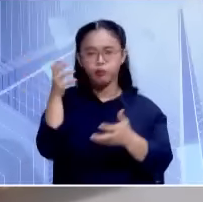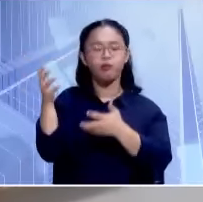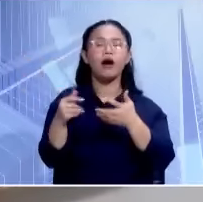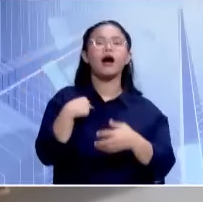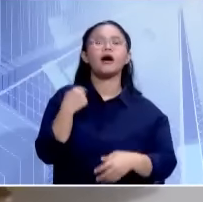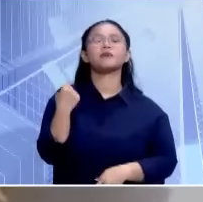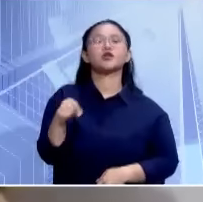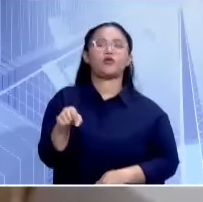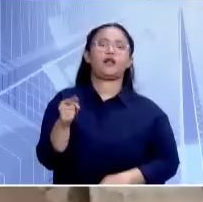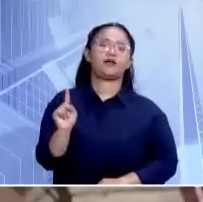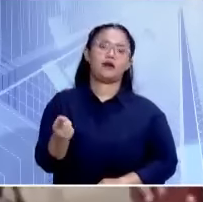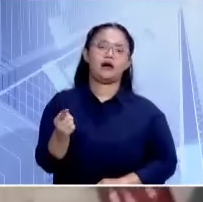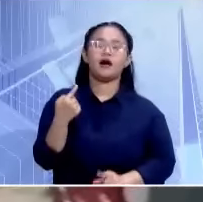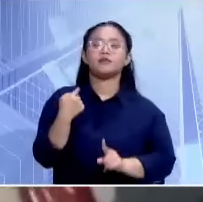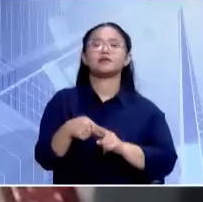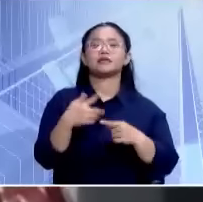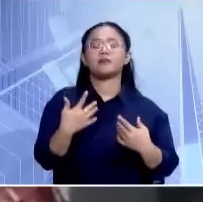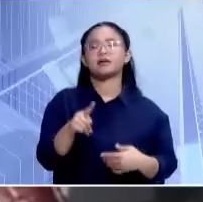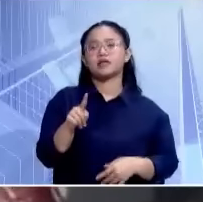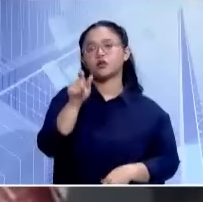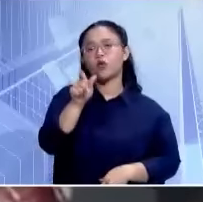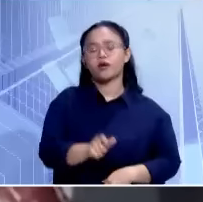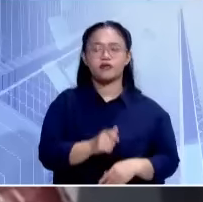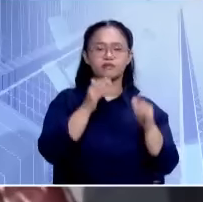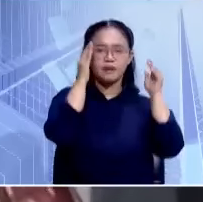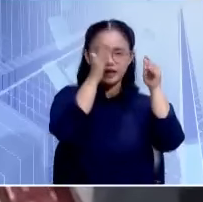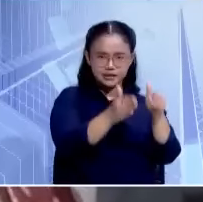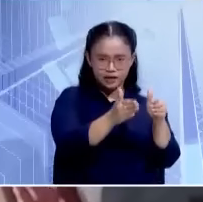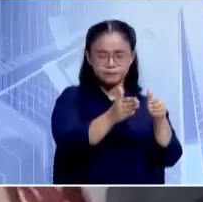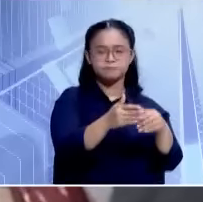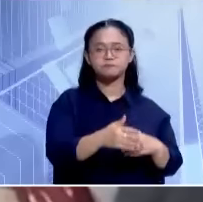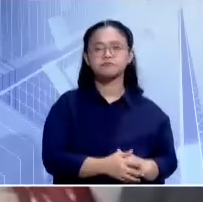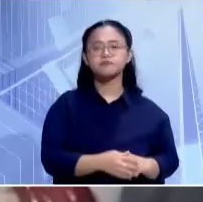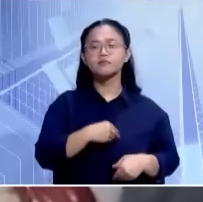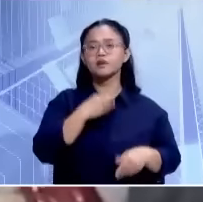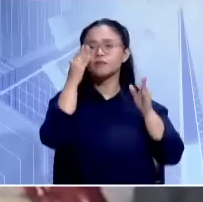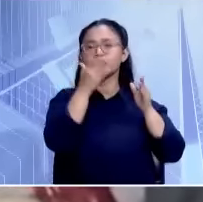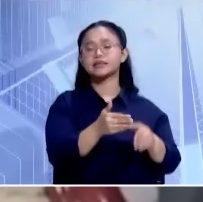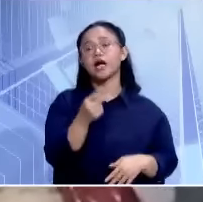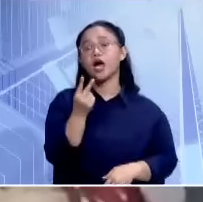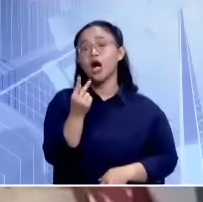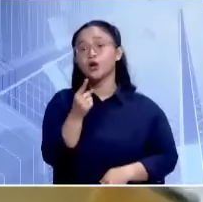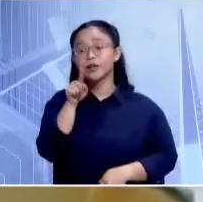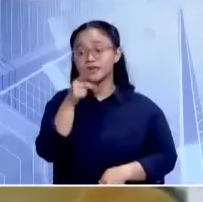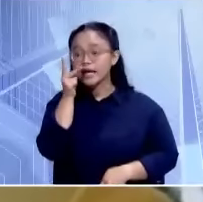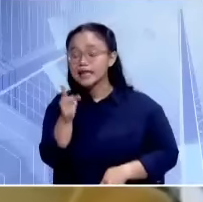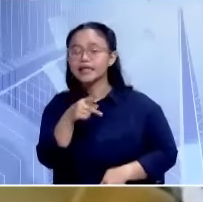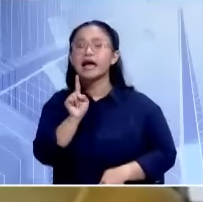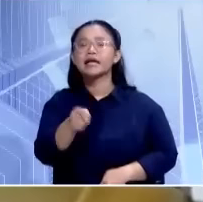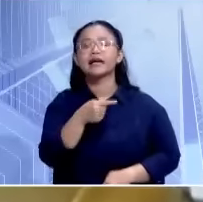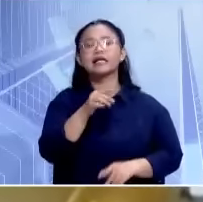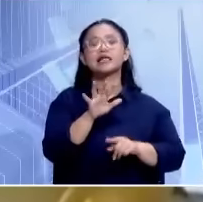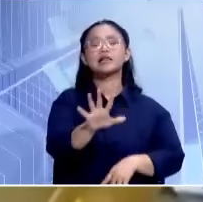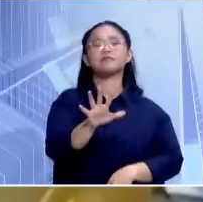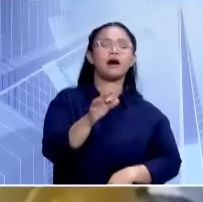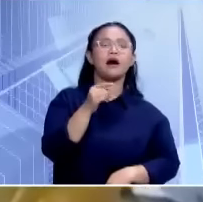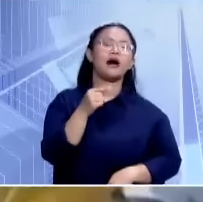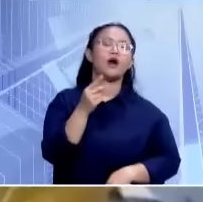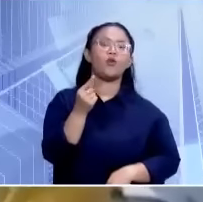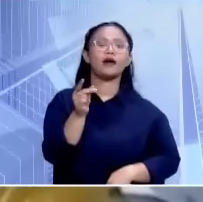hakim pengadilan Surabaya dan satu pengacara. Tak tanggung-tanggung, uang tersebut ditemukan dalam bentuk pecahan 5 mata